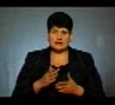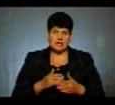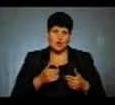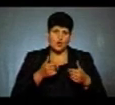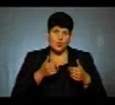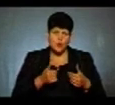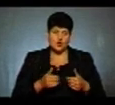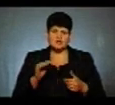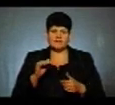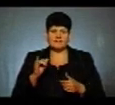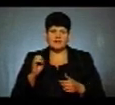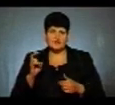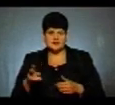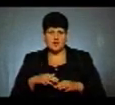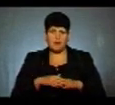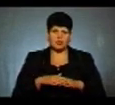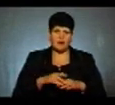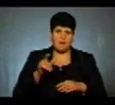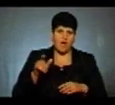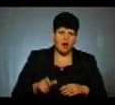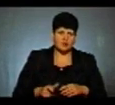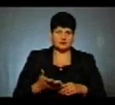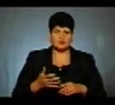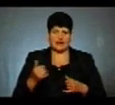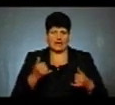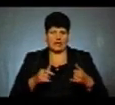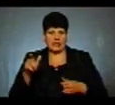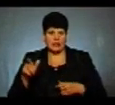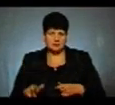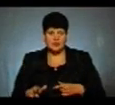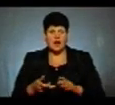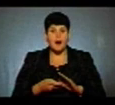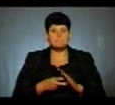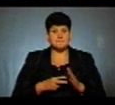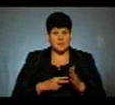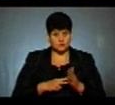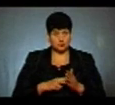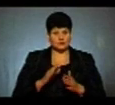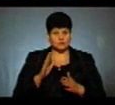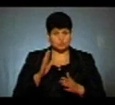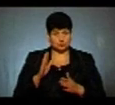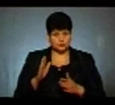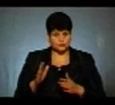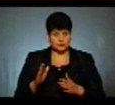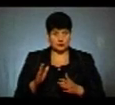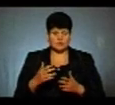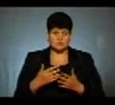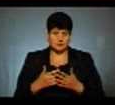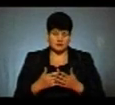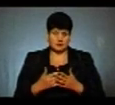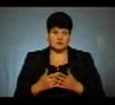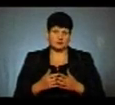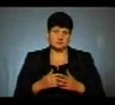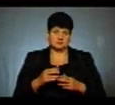хорошим фізиком, математиком, хіміком, але те, що чи планує стати цією людиною, але те, що вони